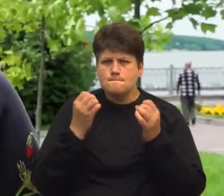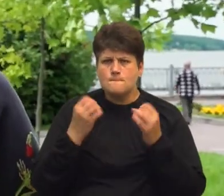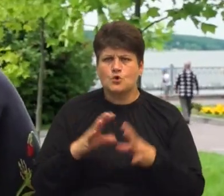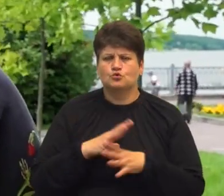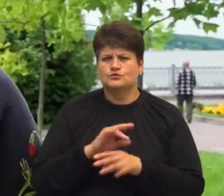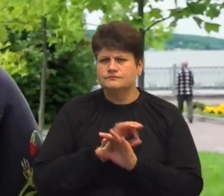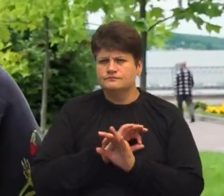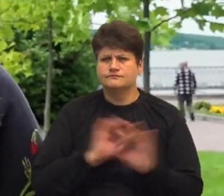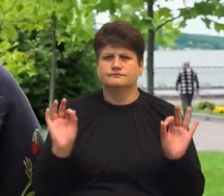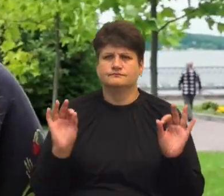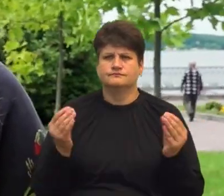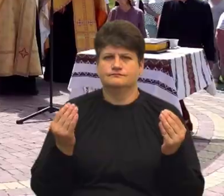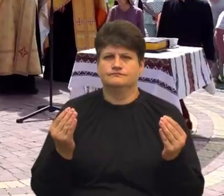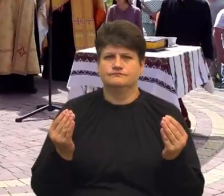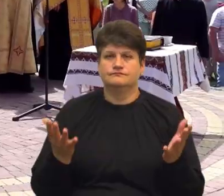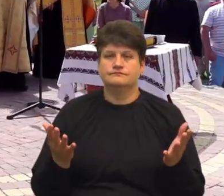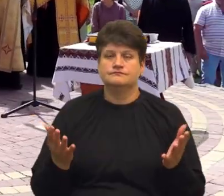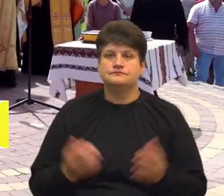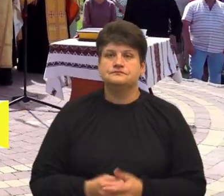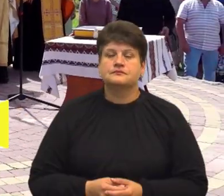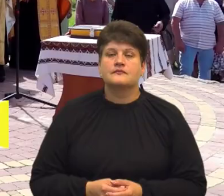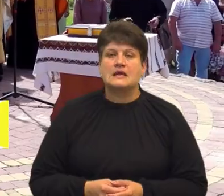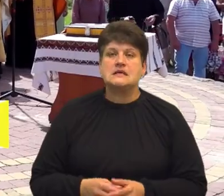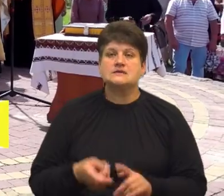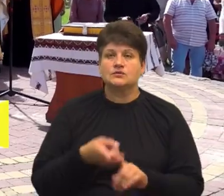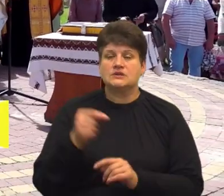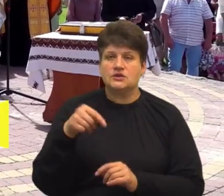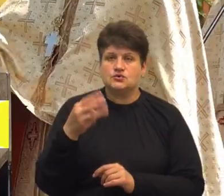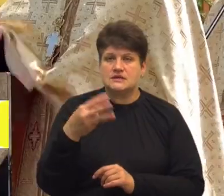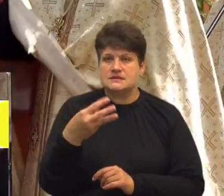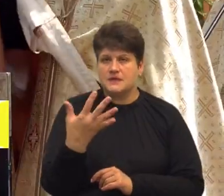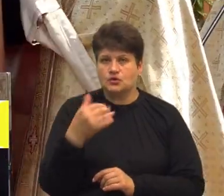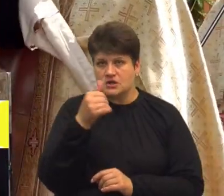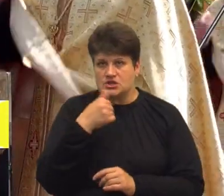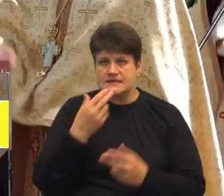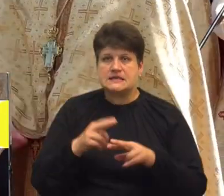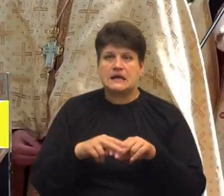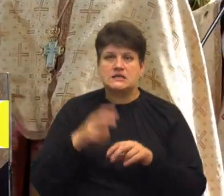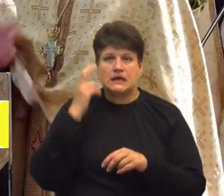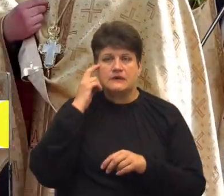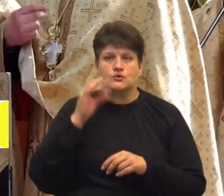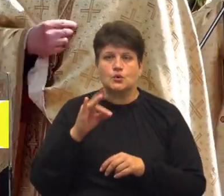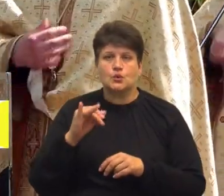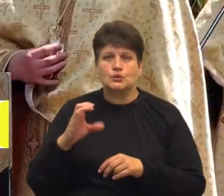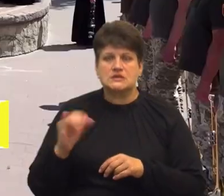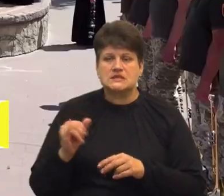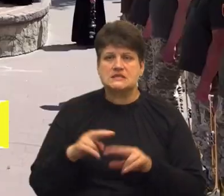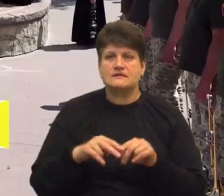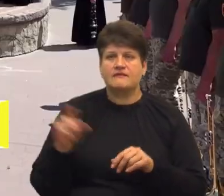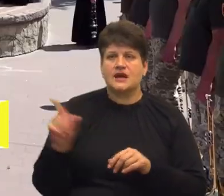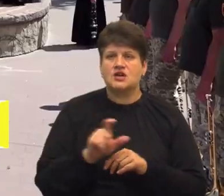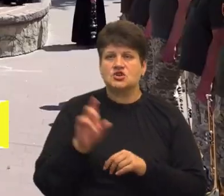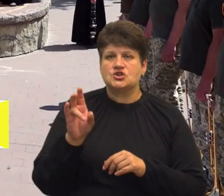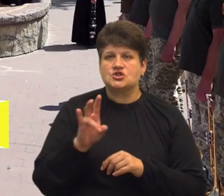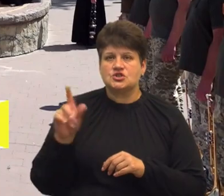від нас ідуть найкращі з нагоди 1035 річниці хрещення Київської Русі священнослужителі